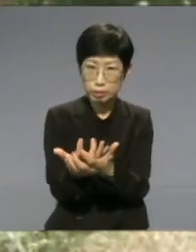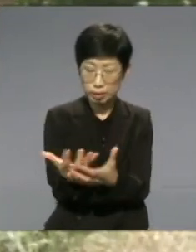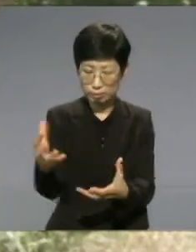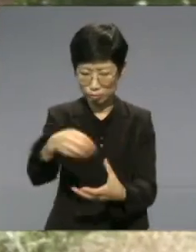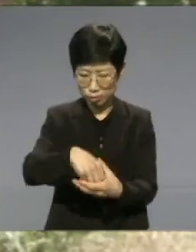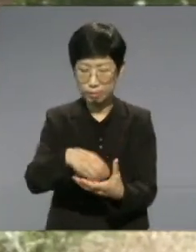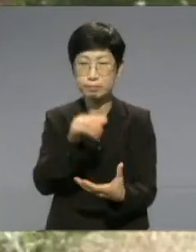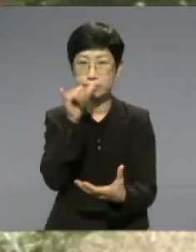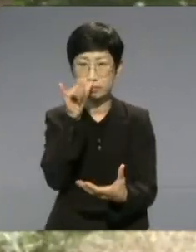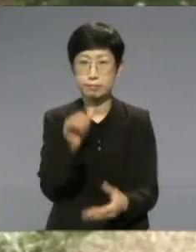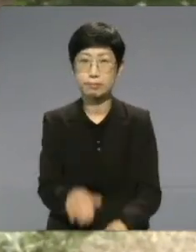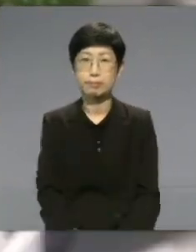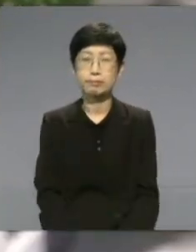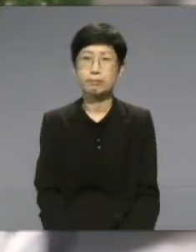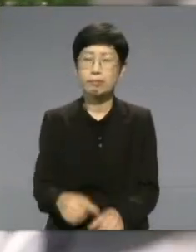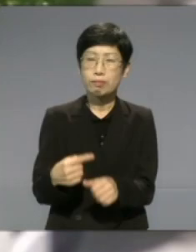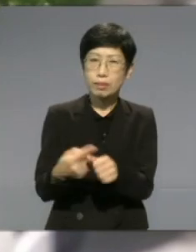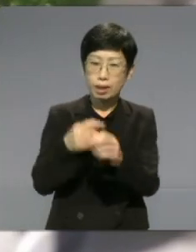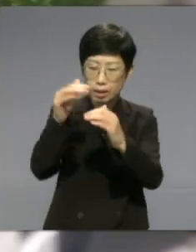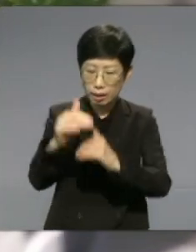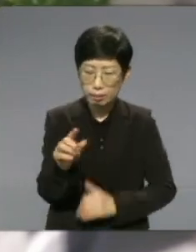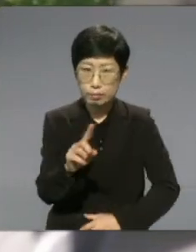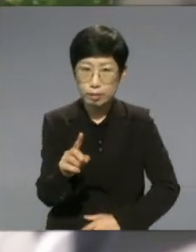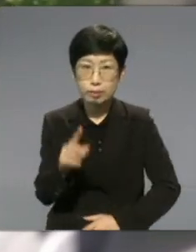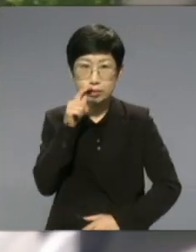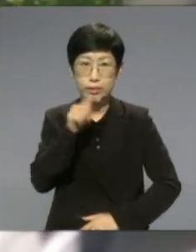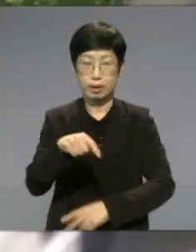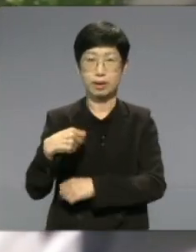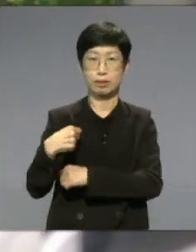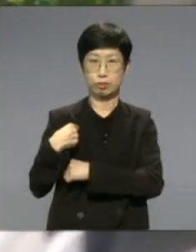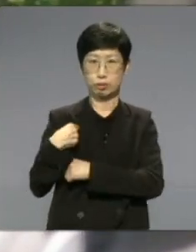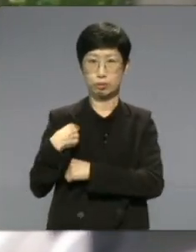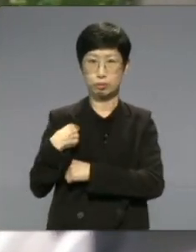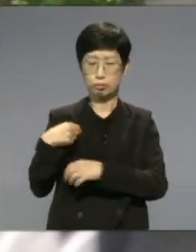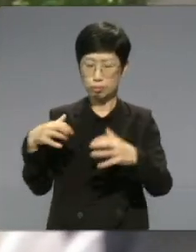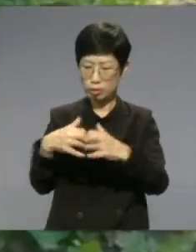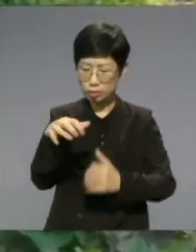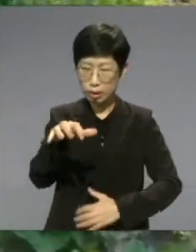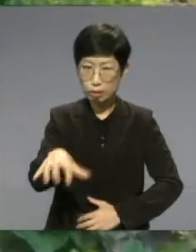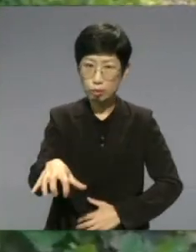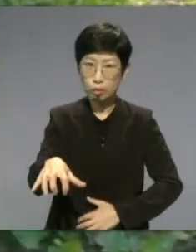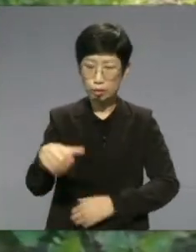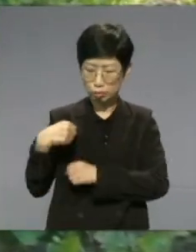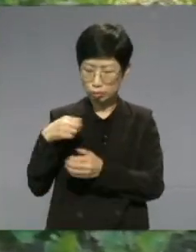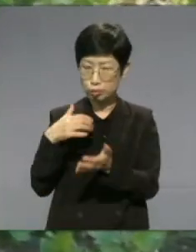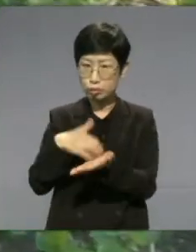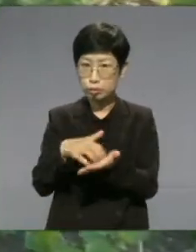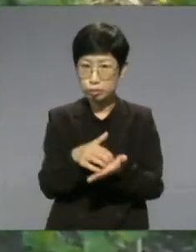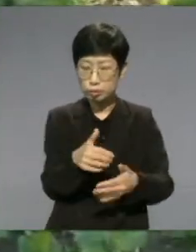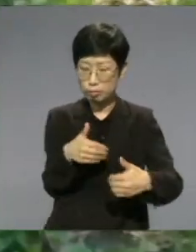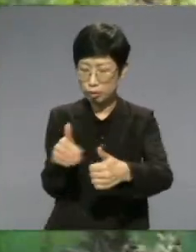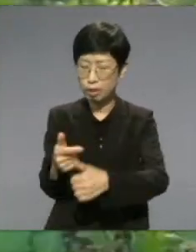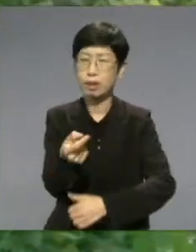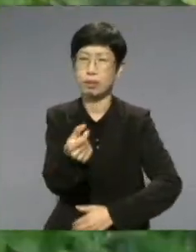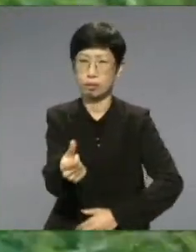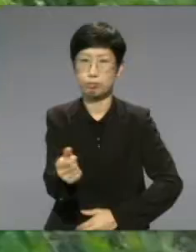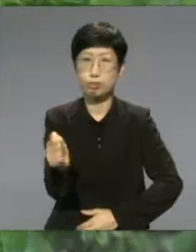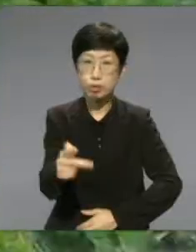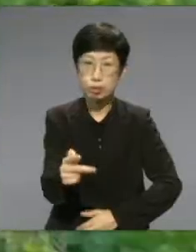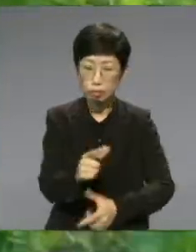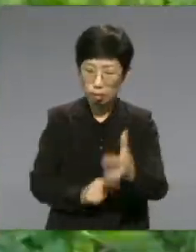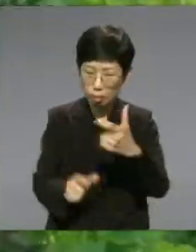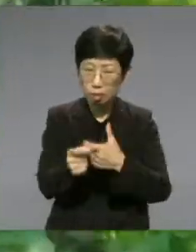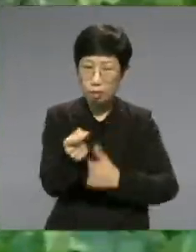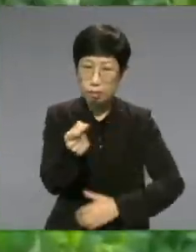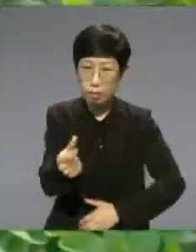있었던 것으로 알려졌습니다 이에 따르면 우크라이나 군은 전선의 병력을 너무 얇게 배치하고 있고 또 너무 적은